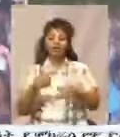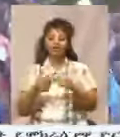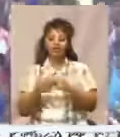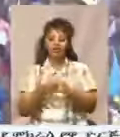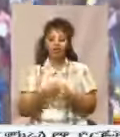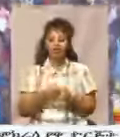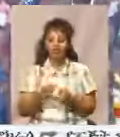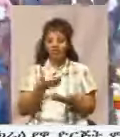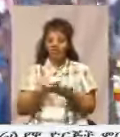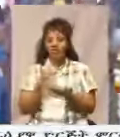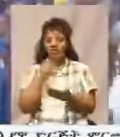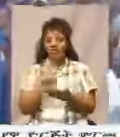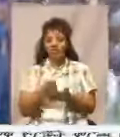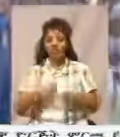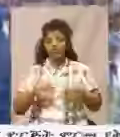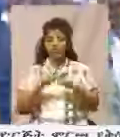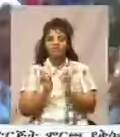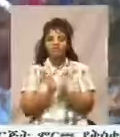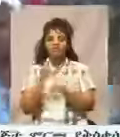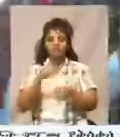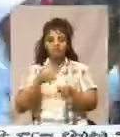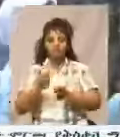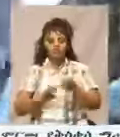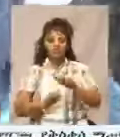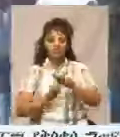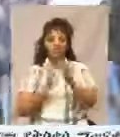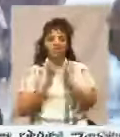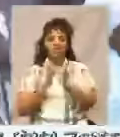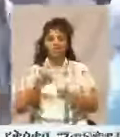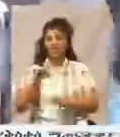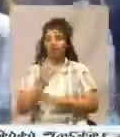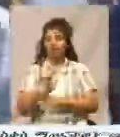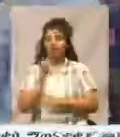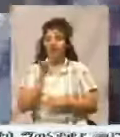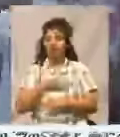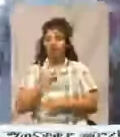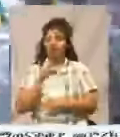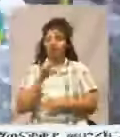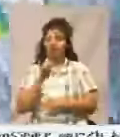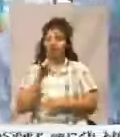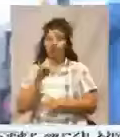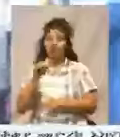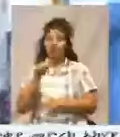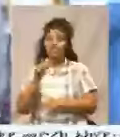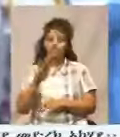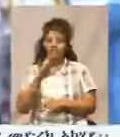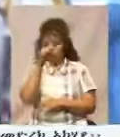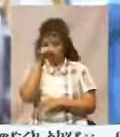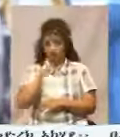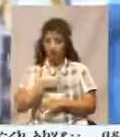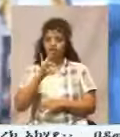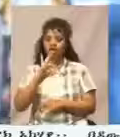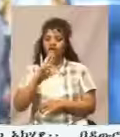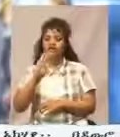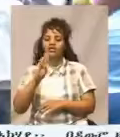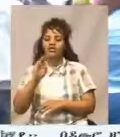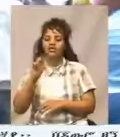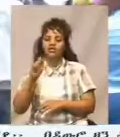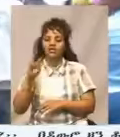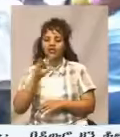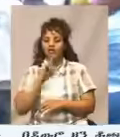ነው ያሉት በወረዳው ለብልጽግና ፓርቲ በአካሄዱ ድጋፍ ሰልፍ የተገኙት ወይዘሮ ፋናይ ይሸቴና አቶ ለገስ ደሳለኝ ናቸው። እንደ